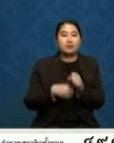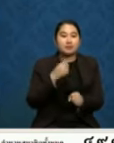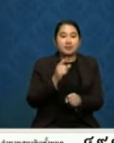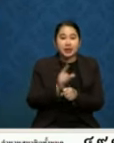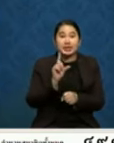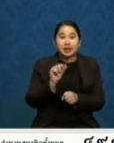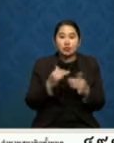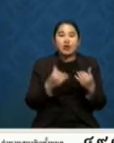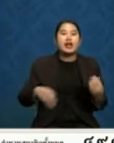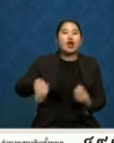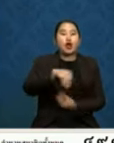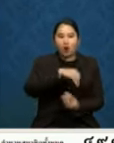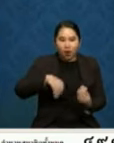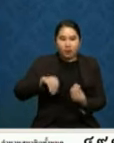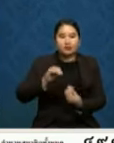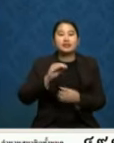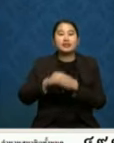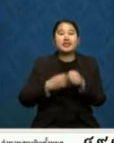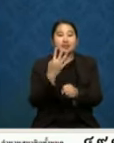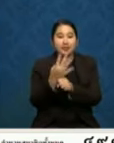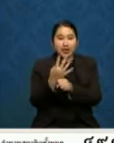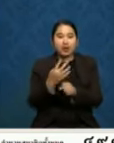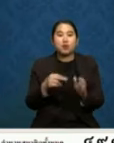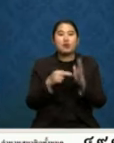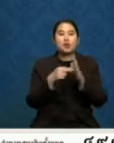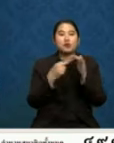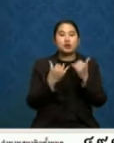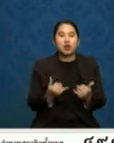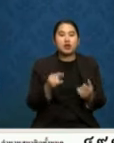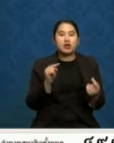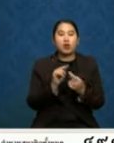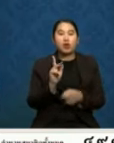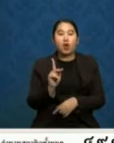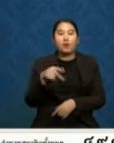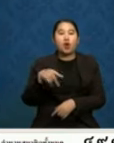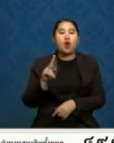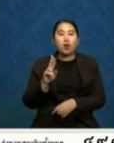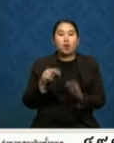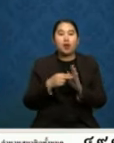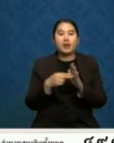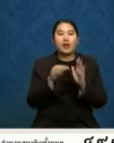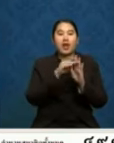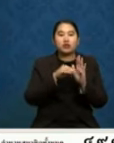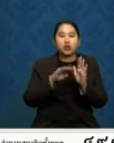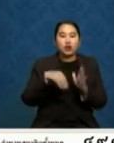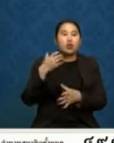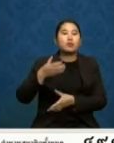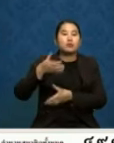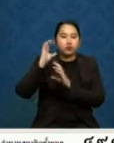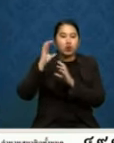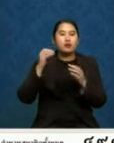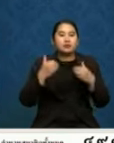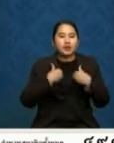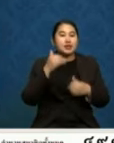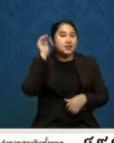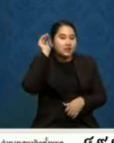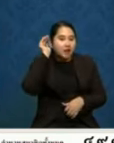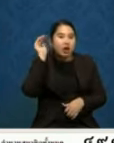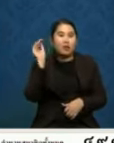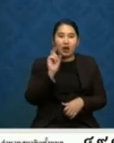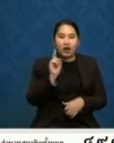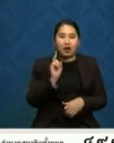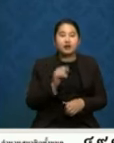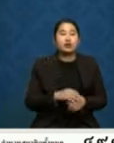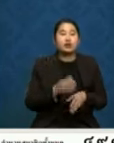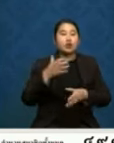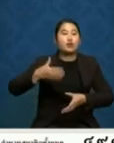วันนี้ก็ถึงรอบของมันซึ่งกลไกในปัจจุบันนี้กพร.ก็อยู่ในขั้นตอนของการทบทวนและก็มีความเชื่อมั่นได้ครับว่าห